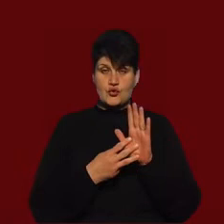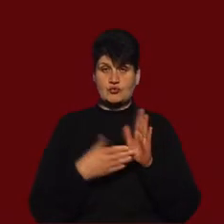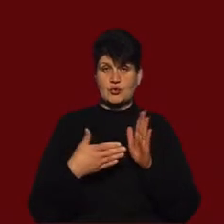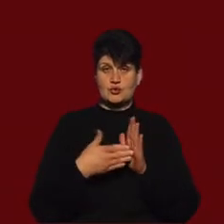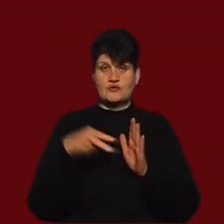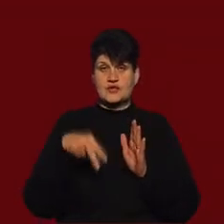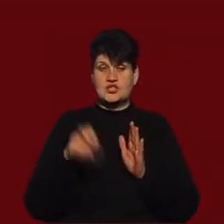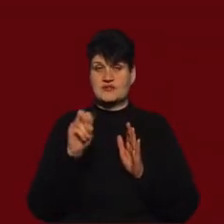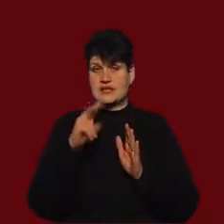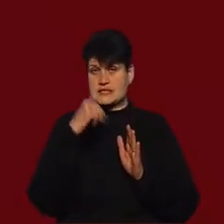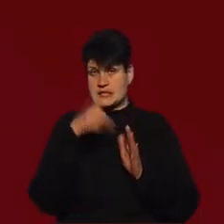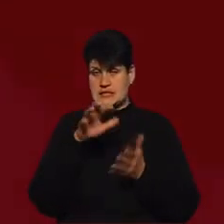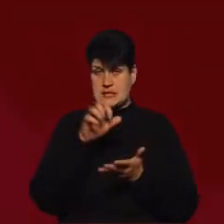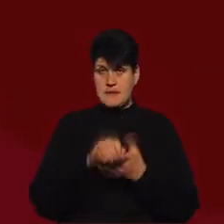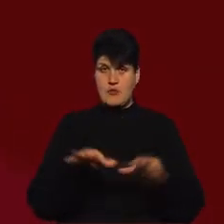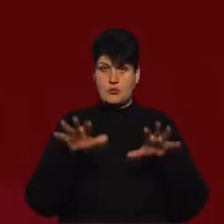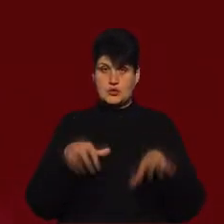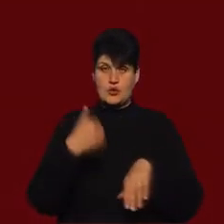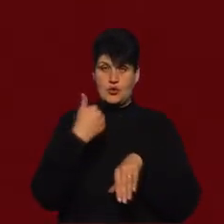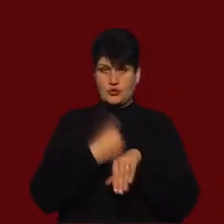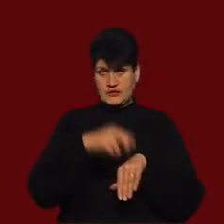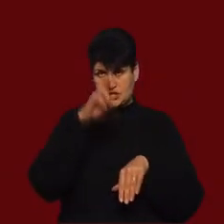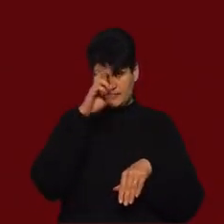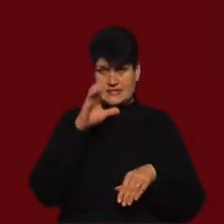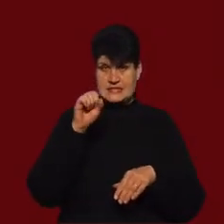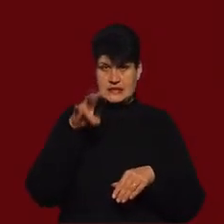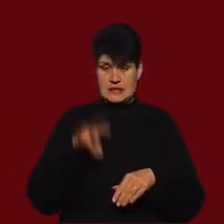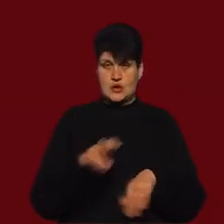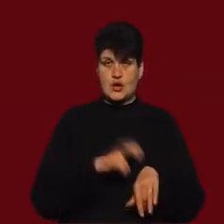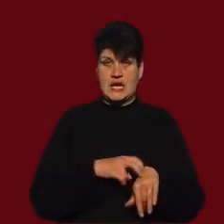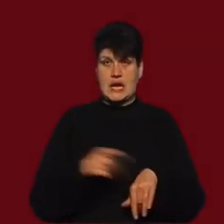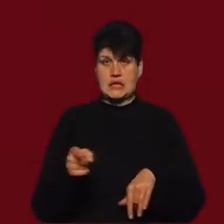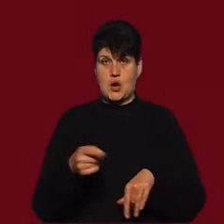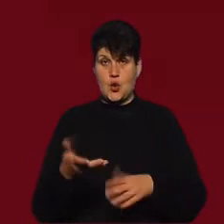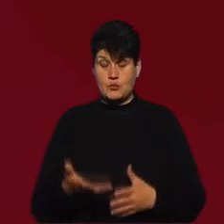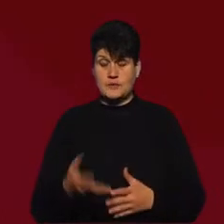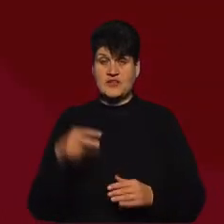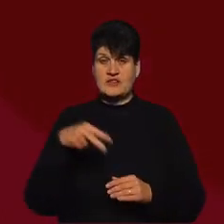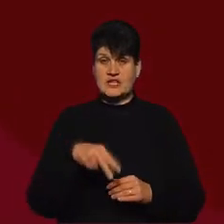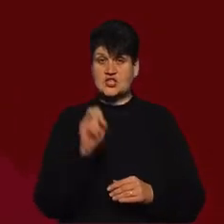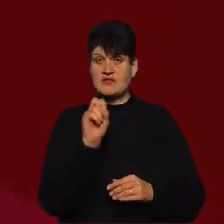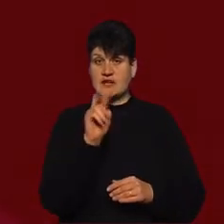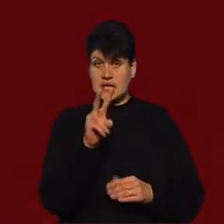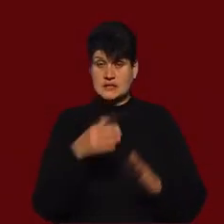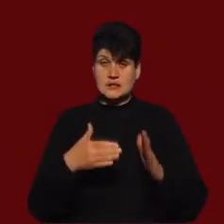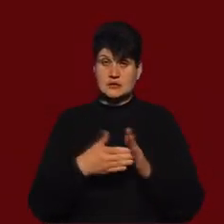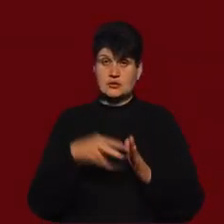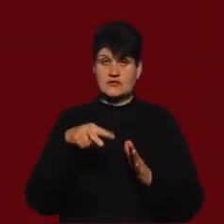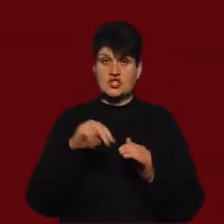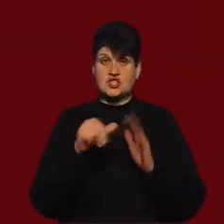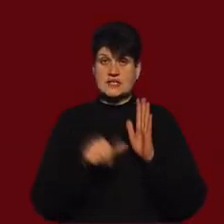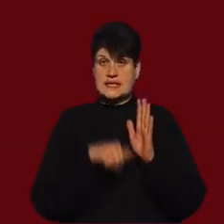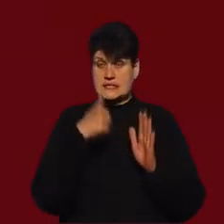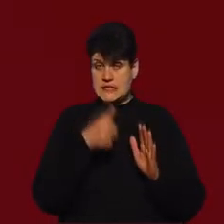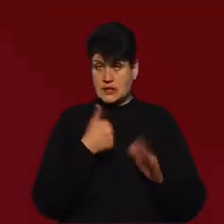рік займав посаду головного державного санітарного лікаря Тернополя. З 2012 по 2016 рік –